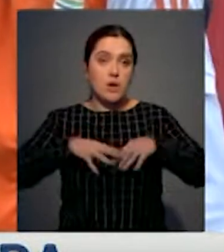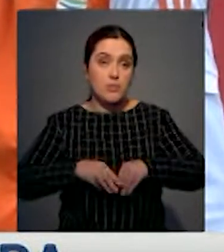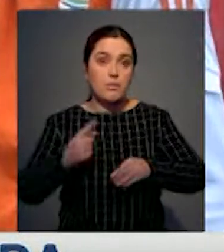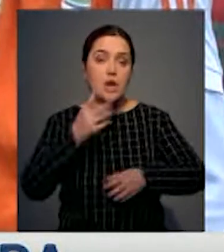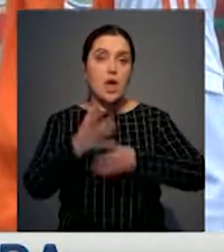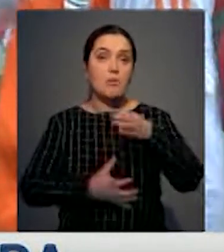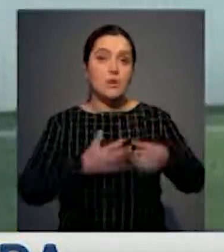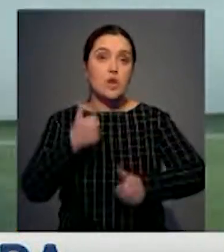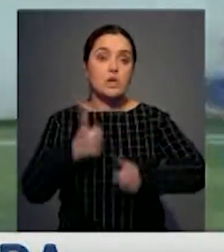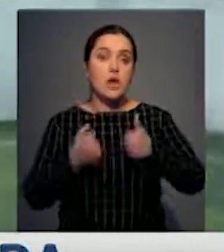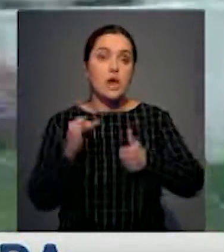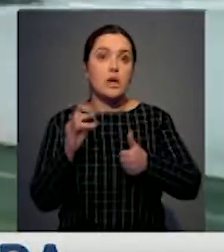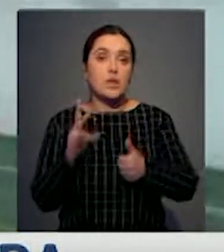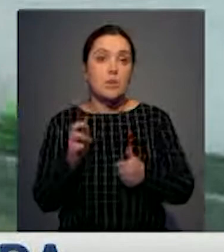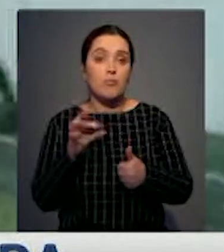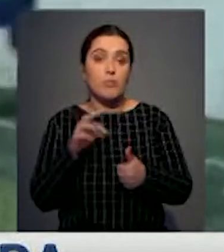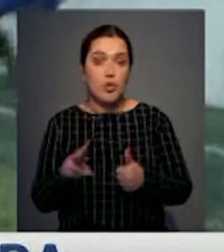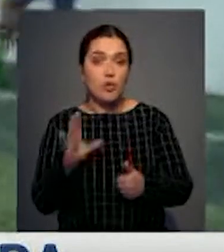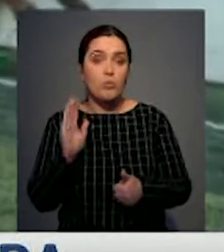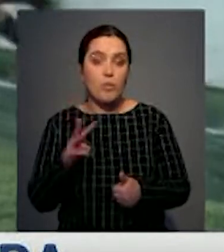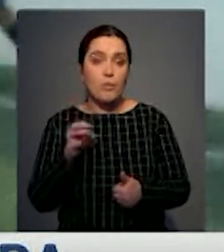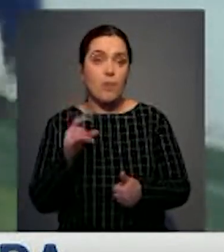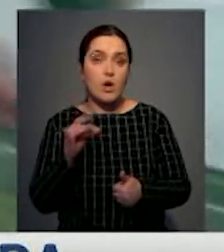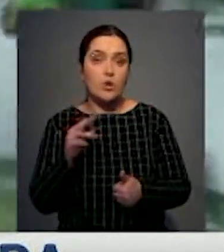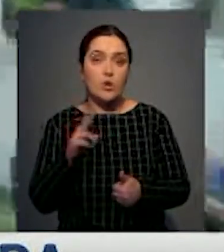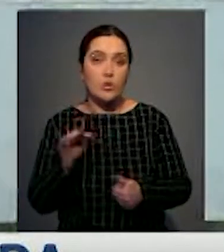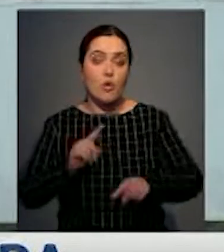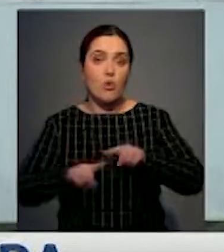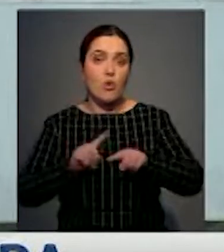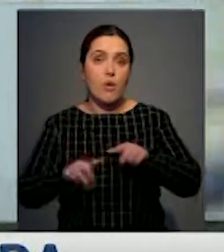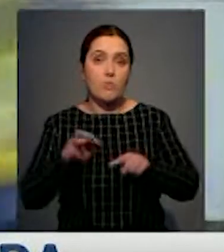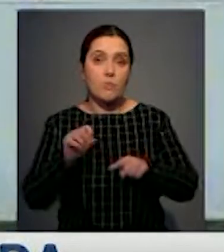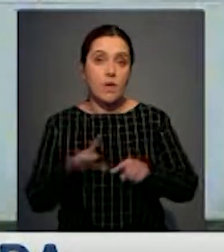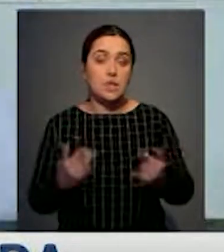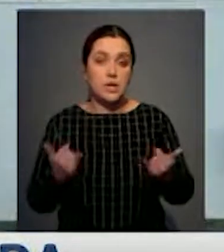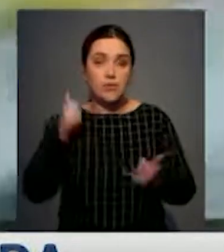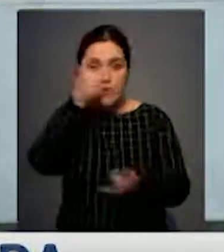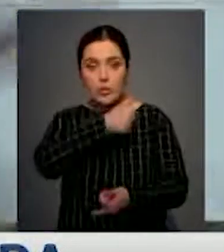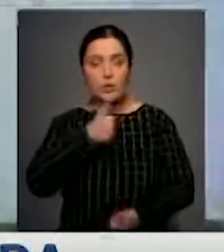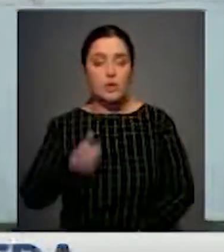международные соревнования по айнболу планируют провести в Марокко уже в марте этого года.